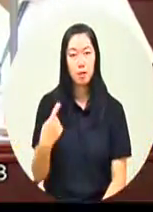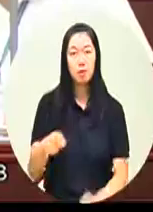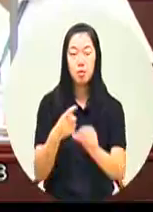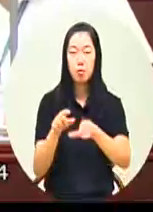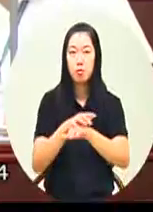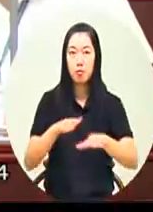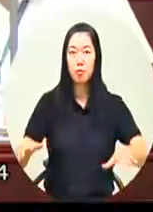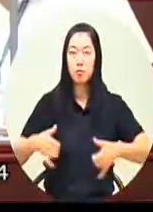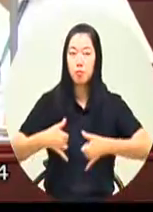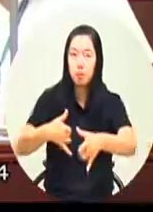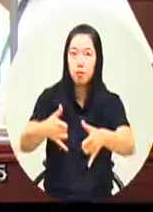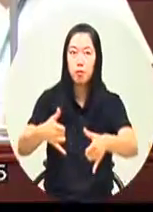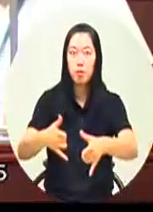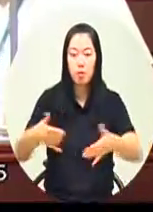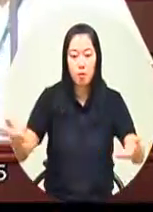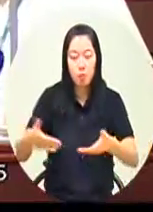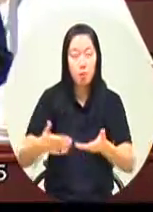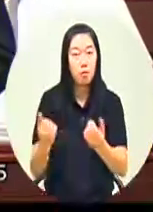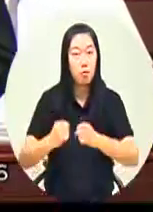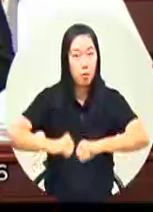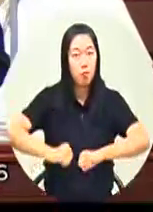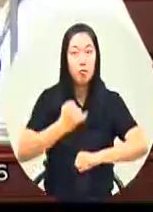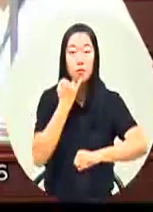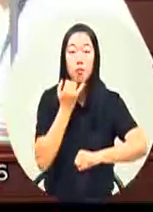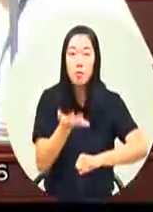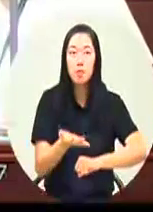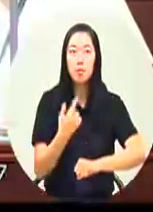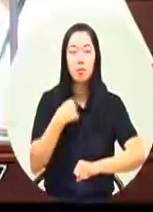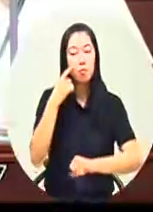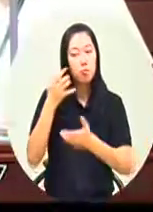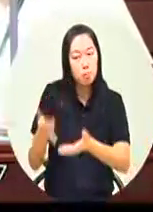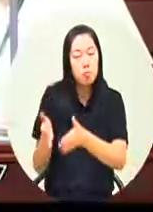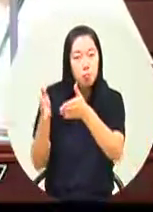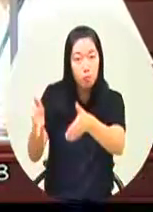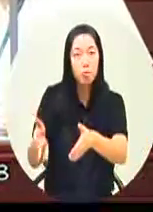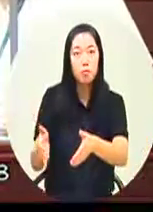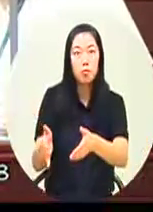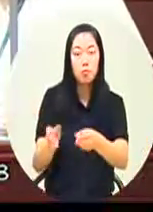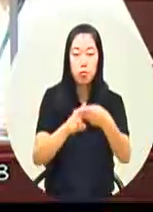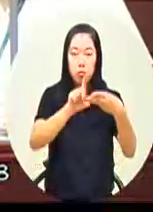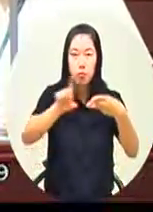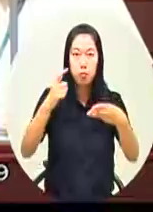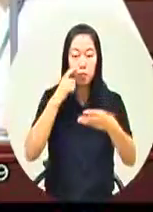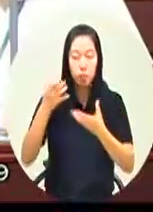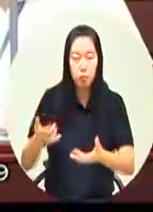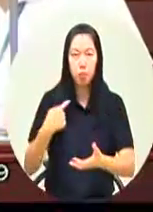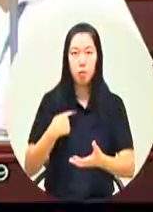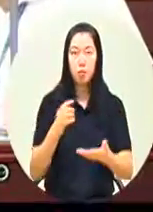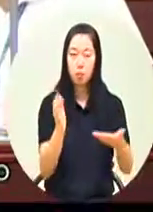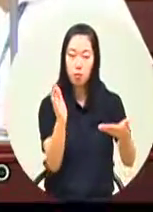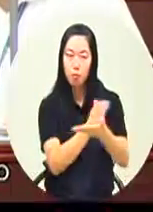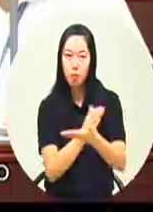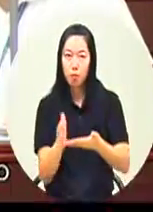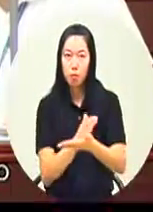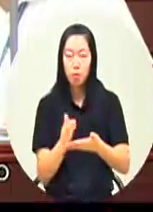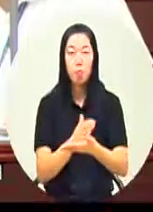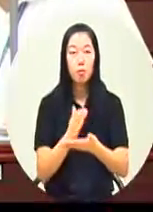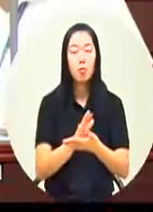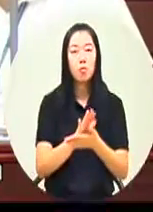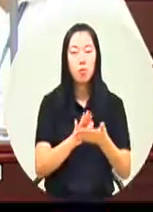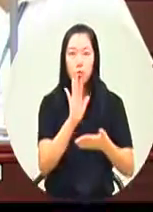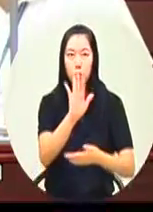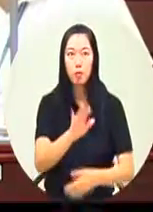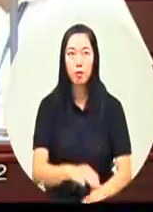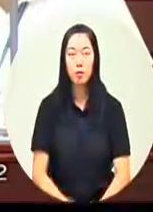拓宽。等等这些方案呢，哈，啊，我们也很看重这样的议题，我们也把这样的评估稍微做过了哈。